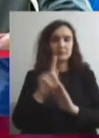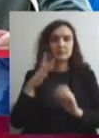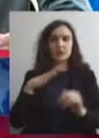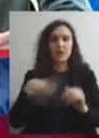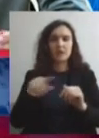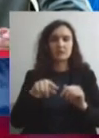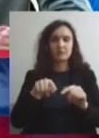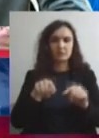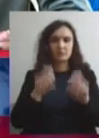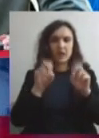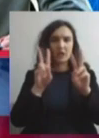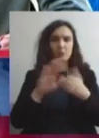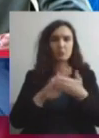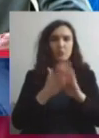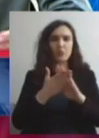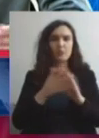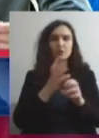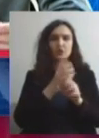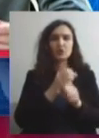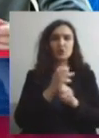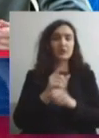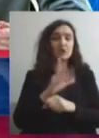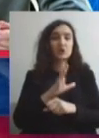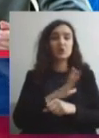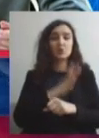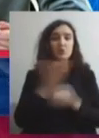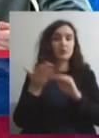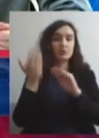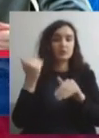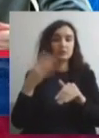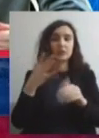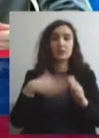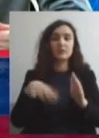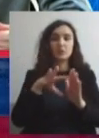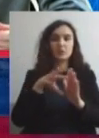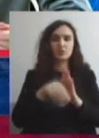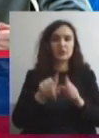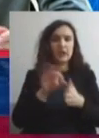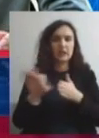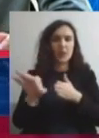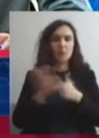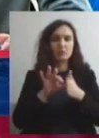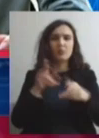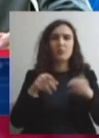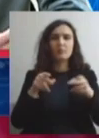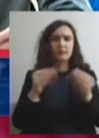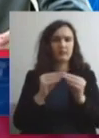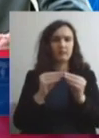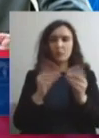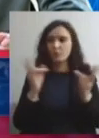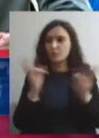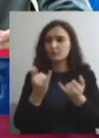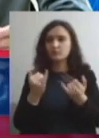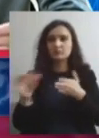და იმ შეზღუდვებიდან გამომდინარე, რაც თავის დროზე დაწესდა ქვეყანაში, გადაუდებელი ოპერაციები ჩვენ რეჟიმში ტარდებოდა, მაგრამ